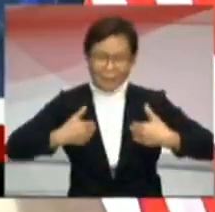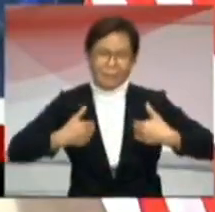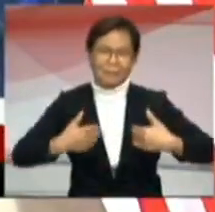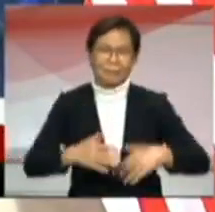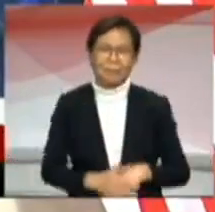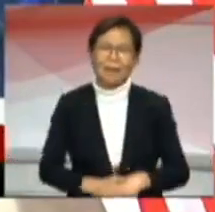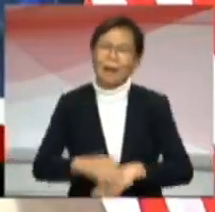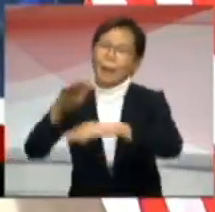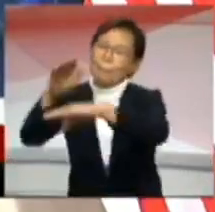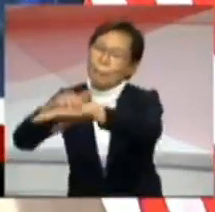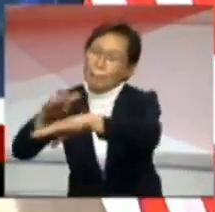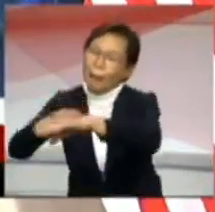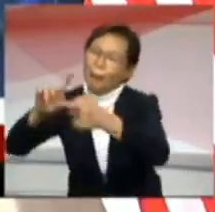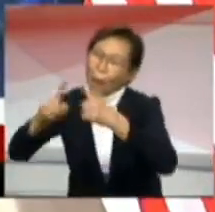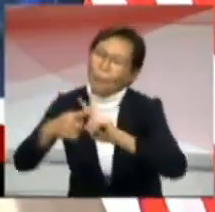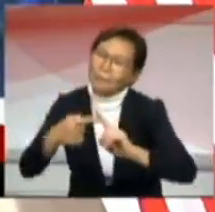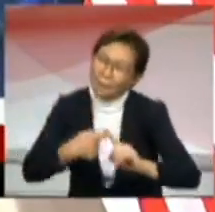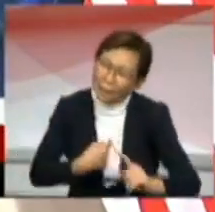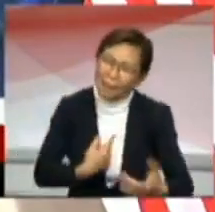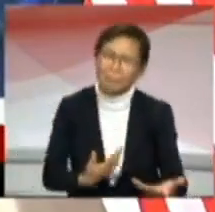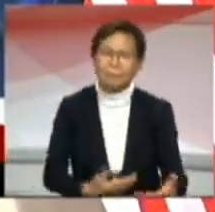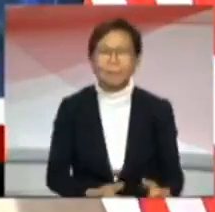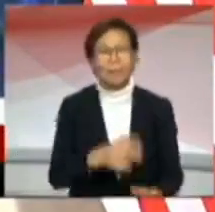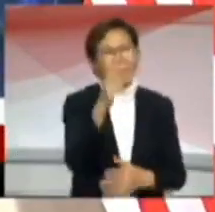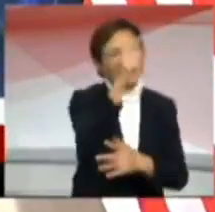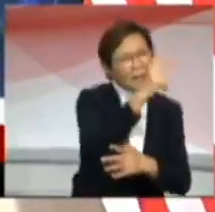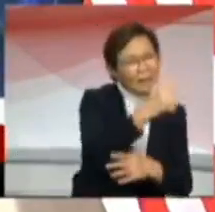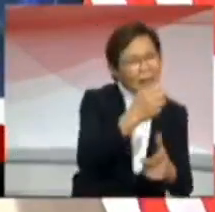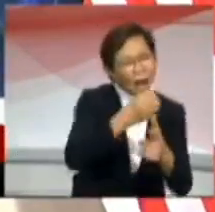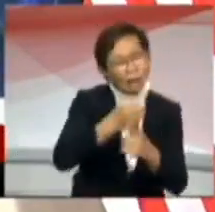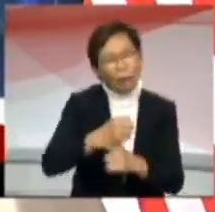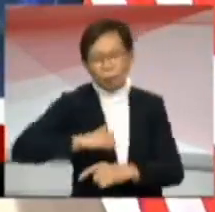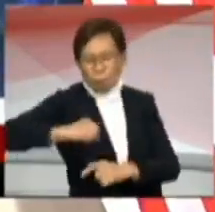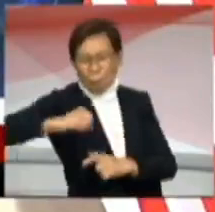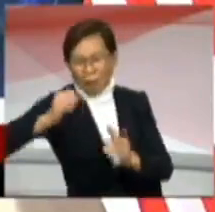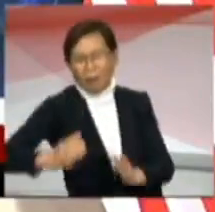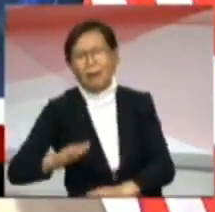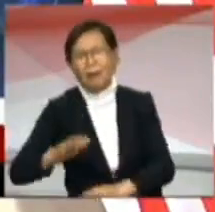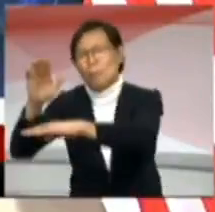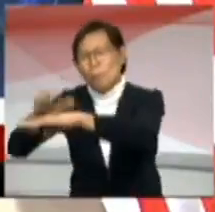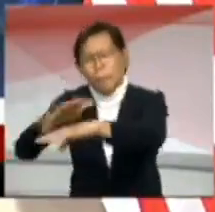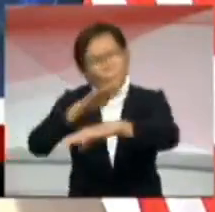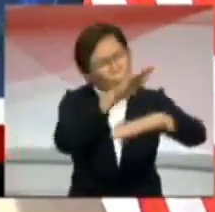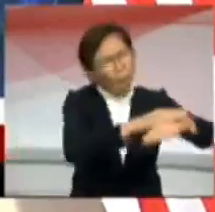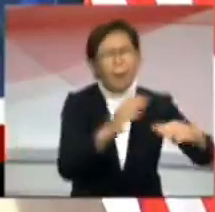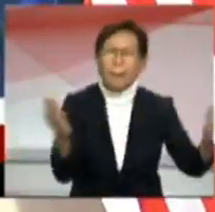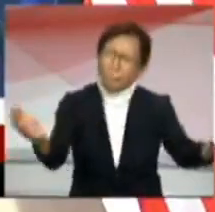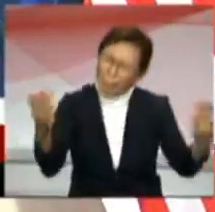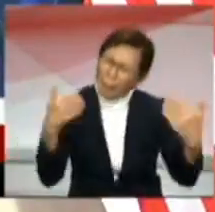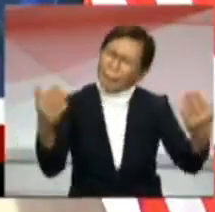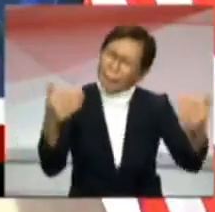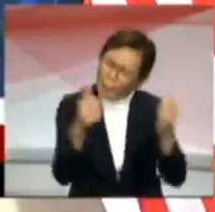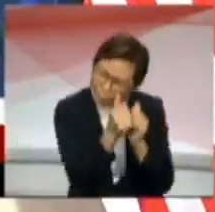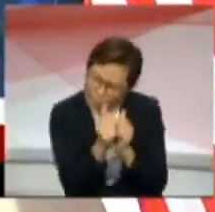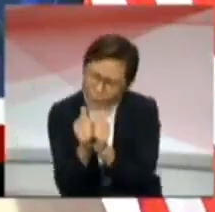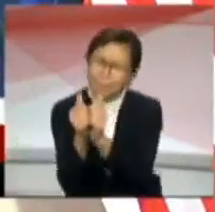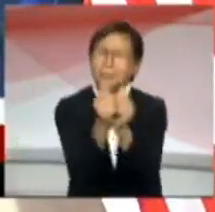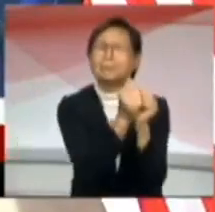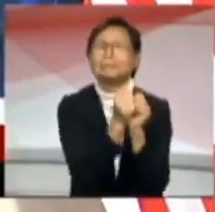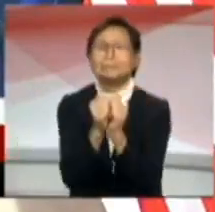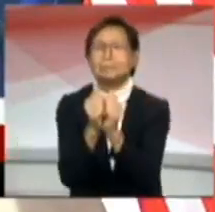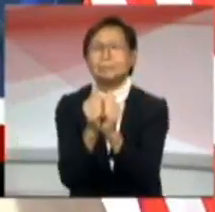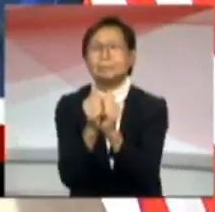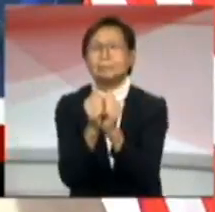Saya menyuruh rakan-rakan saya baik dari pihak kerajaan maupun pemangkat marilah kita bersama-sama bergandengan